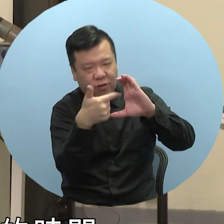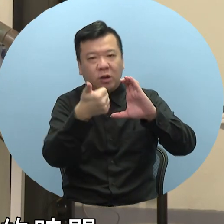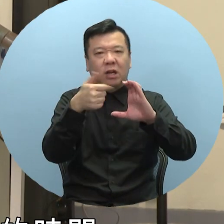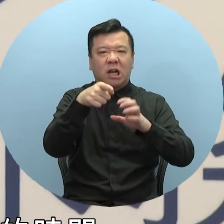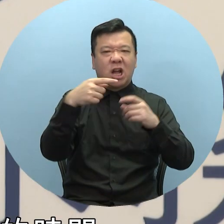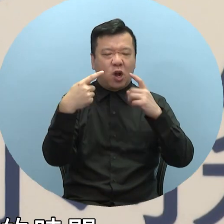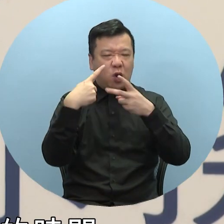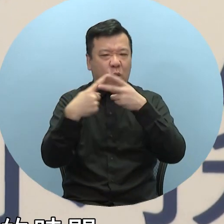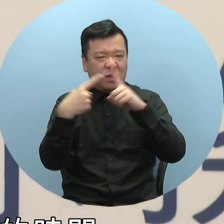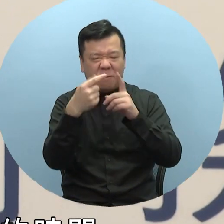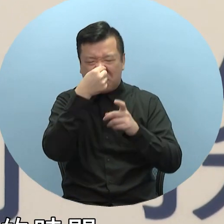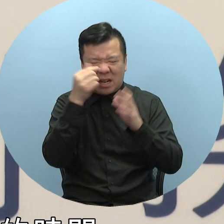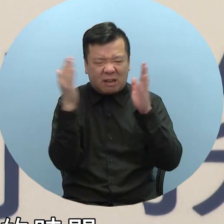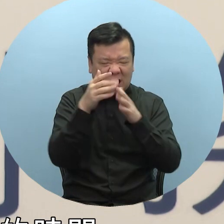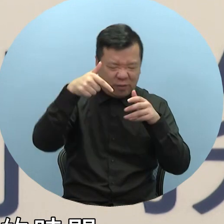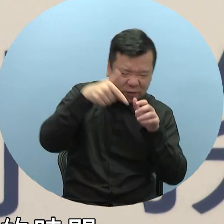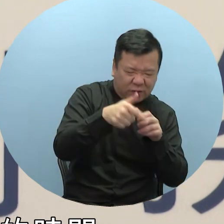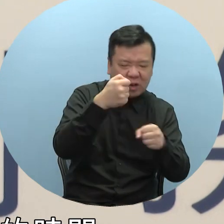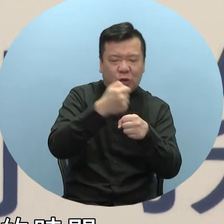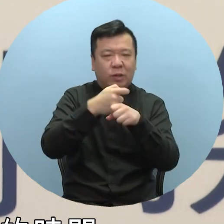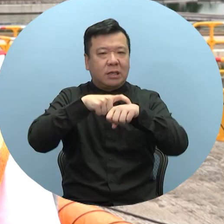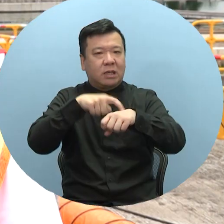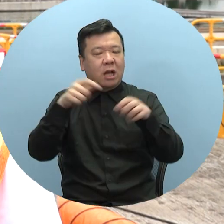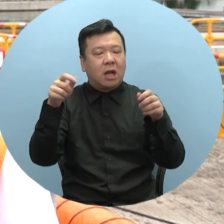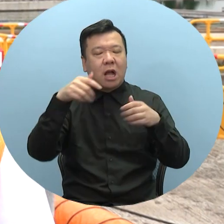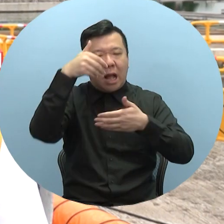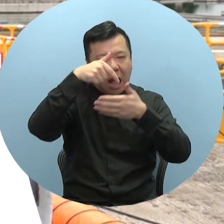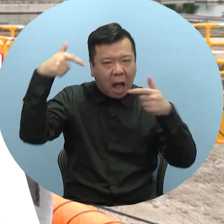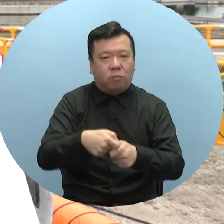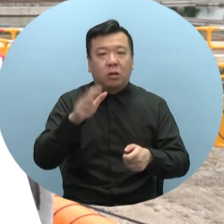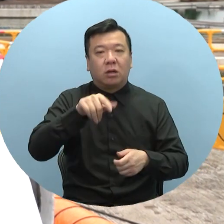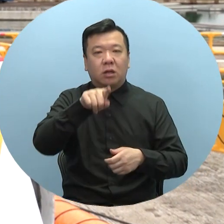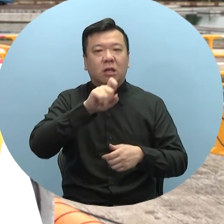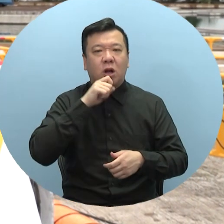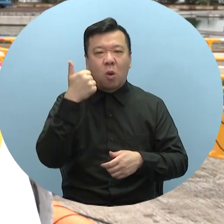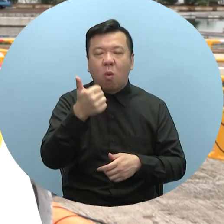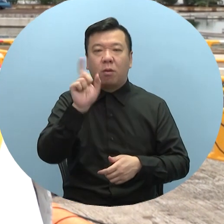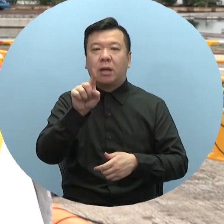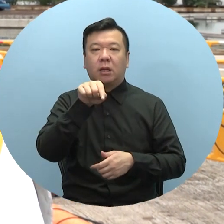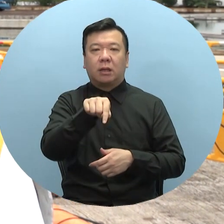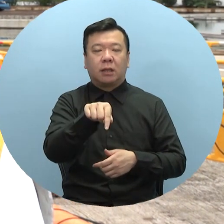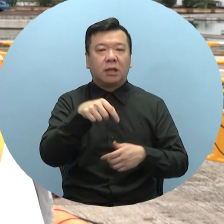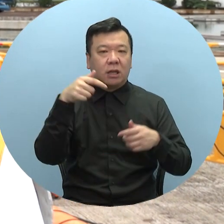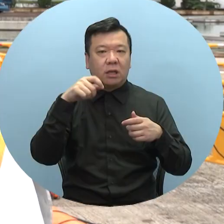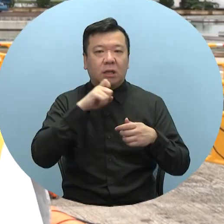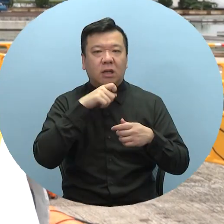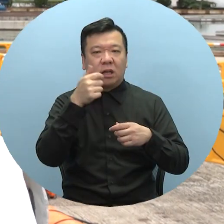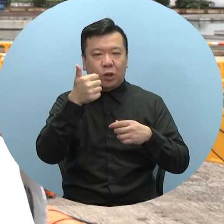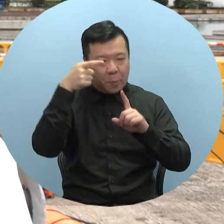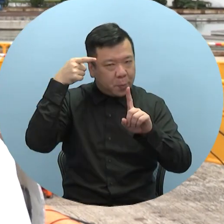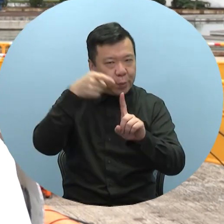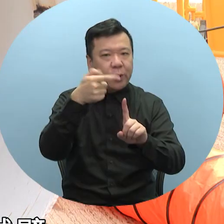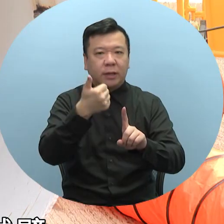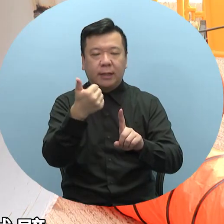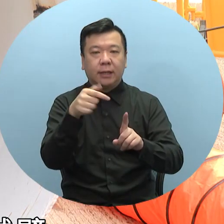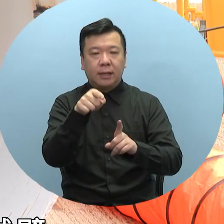幅減少工人喺密閉空間作業嘅時間。 智管焊呢，其實有三大優勢嘅。第一呢，就係佢係有非常之精